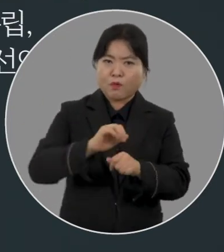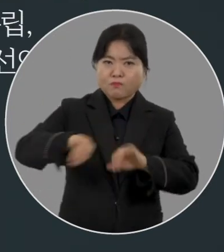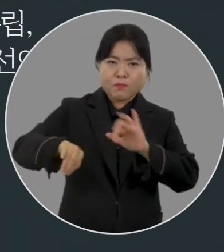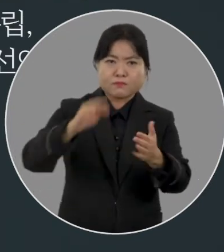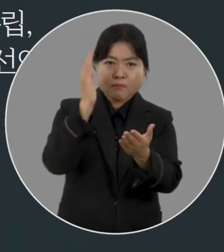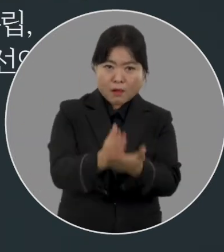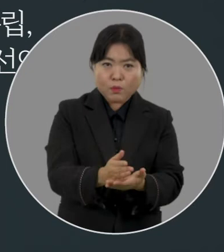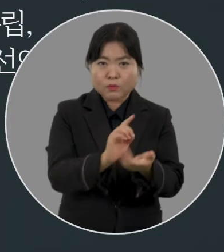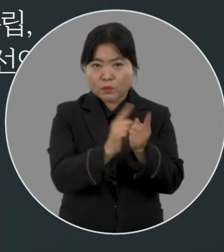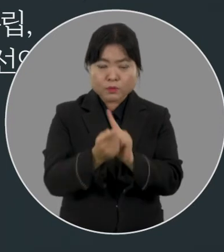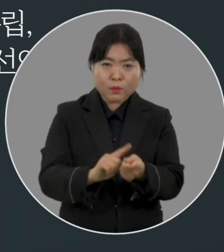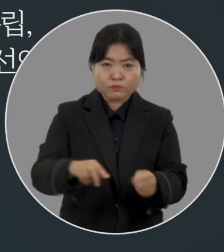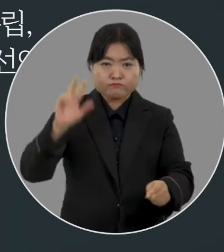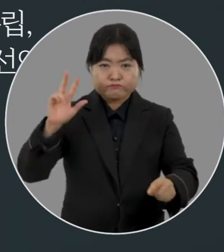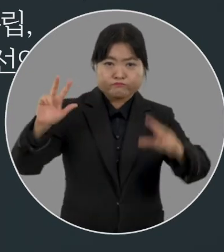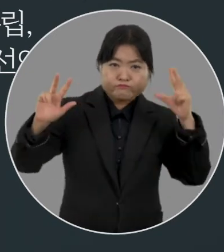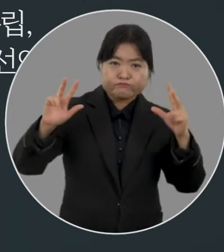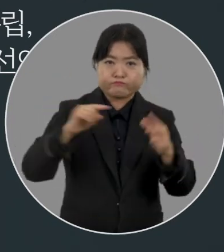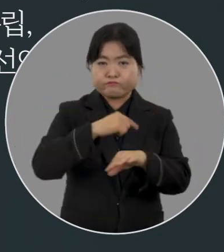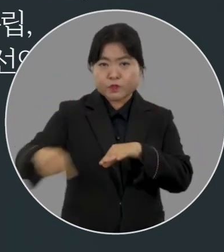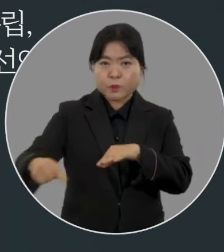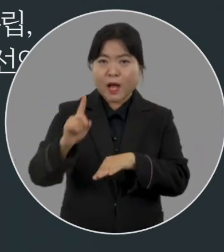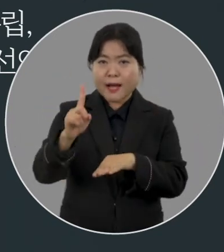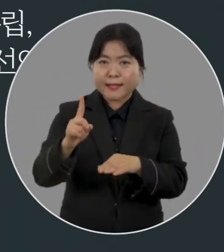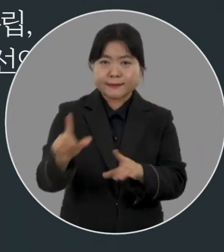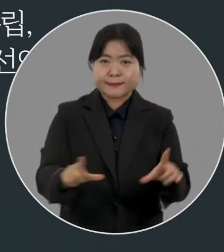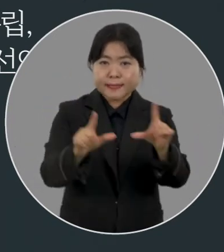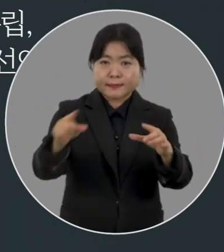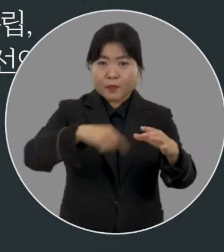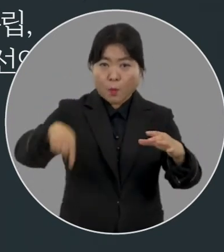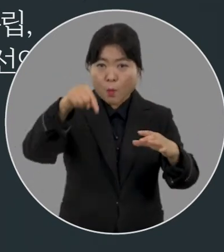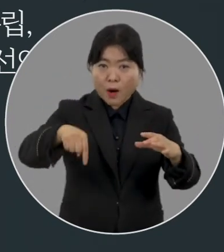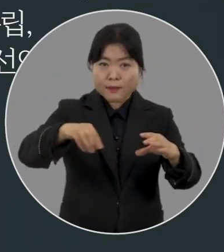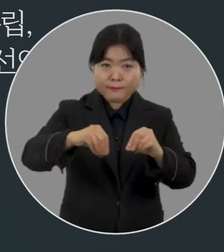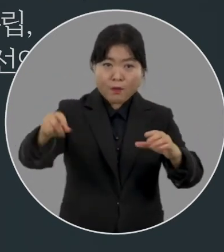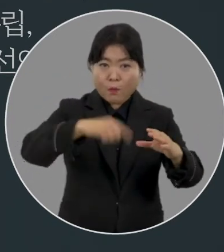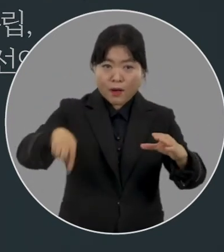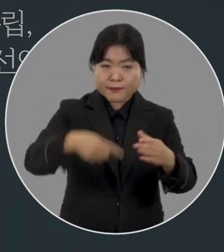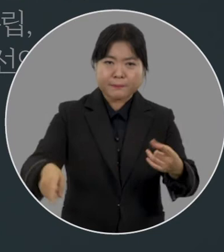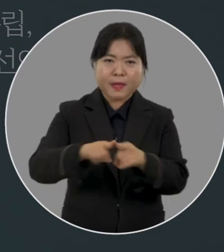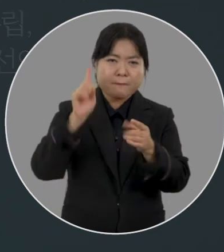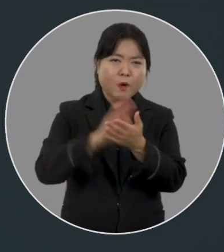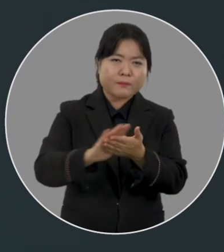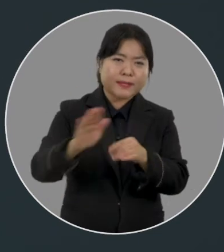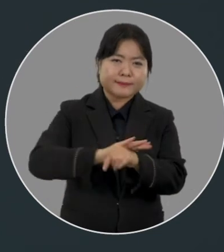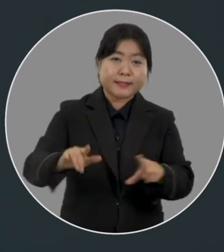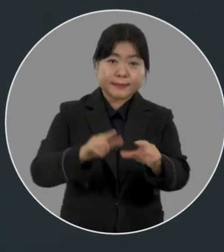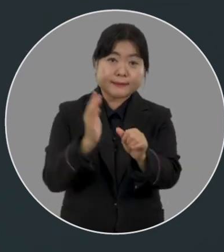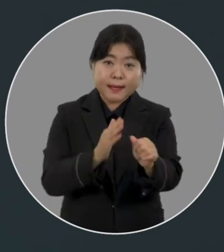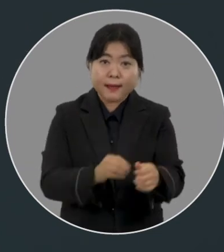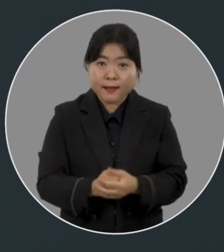조약을 선언하면서 두 민족이 하나의 생태 공간에서 함께 평화롭게 잘 살자.